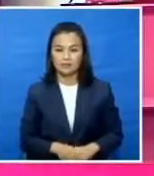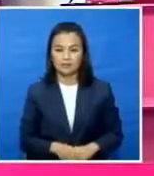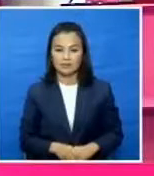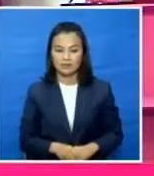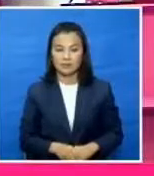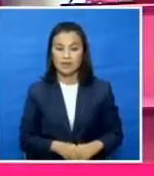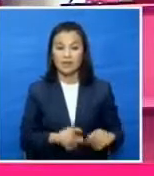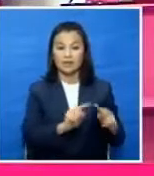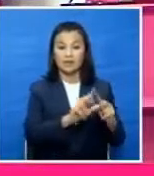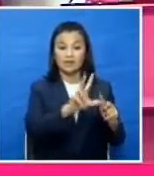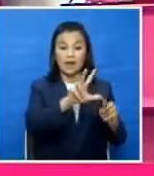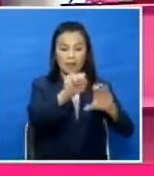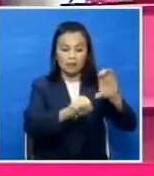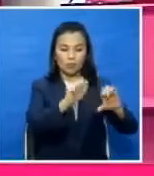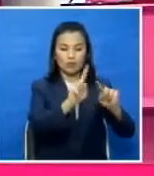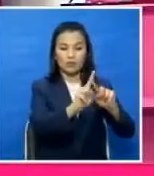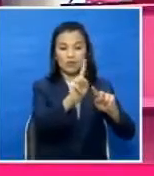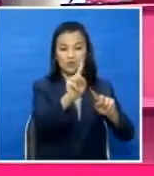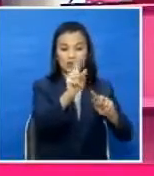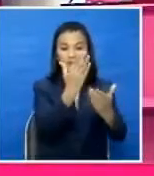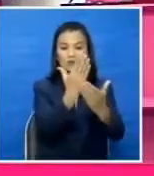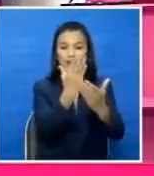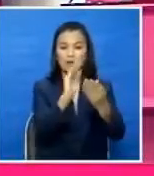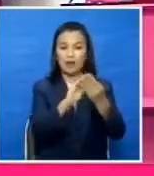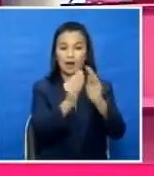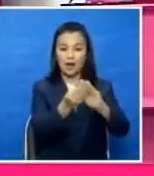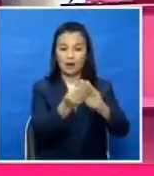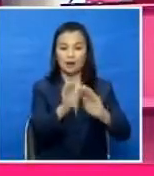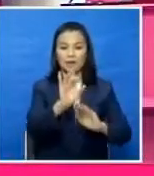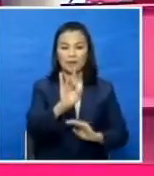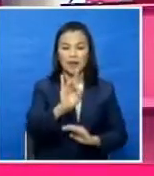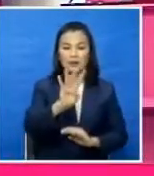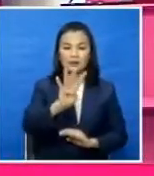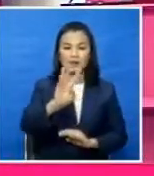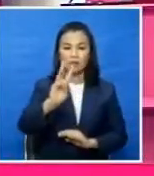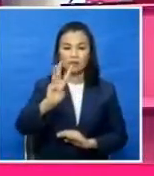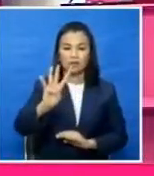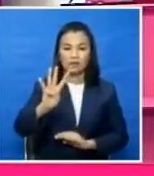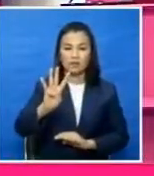อันดับที่3หมุนครั้งที่1เลขที่ออก